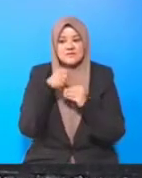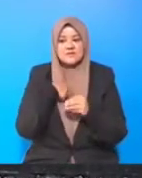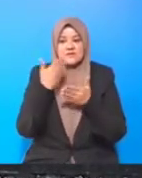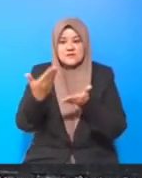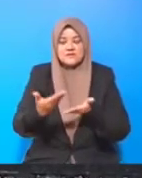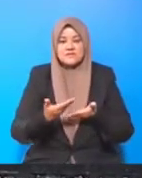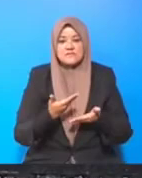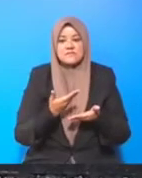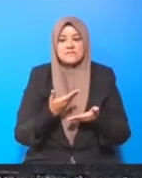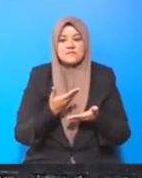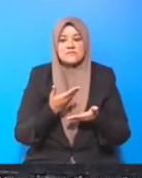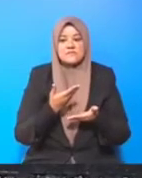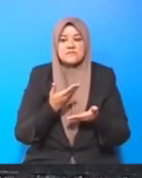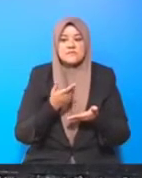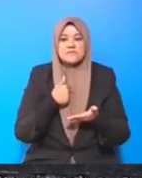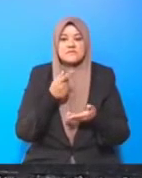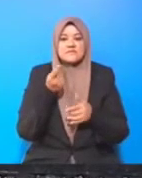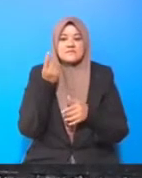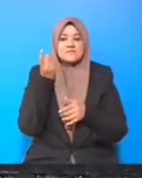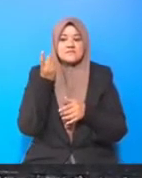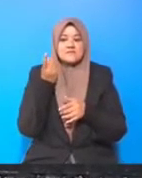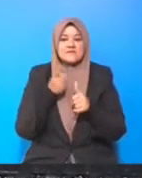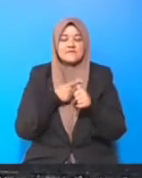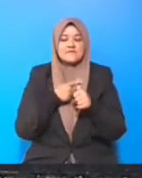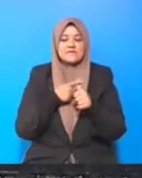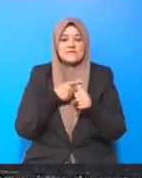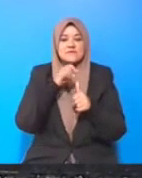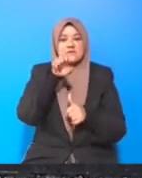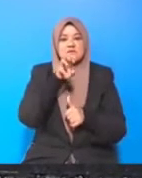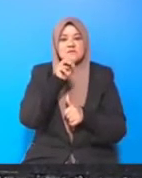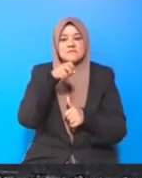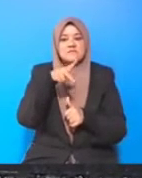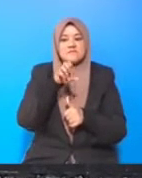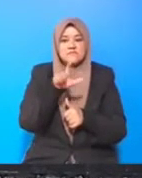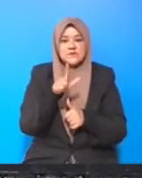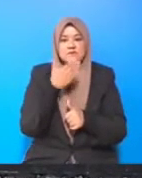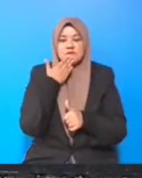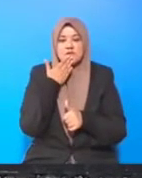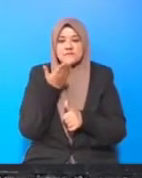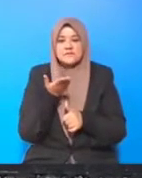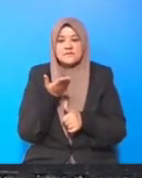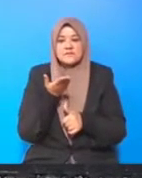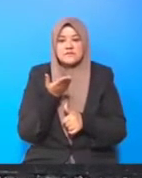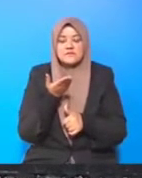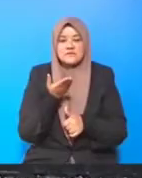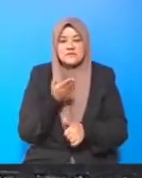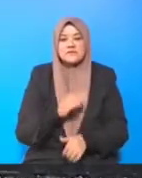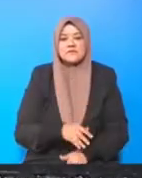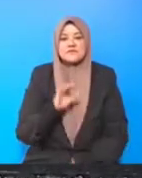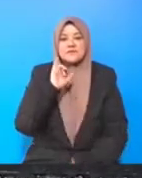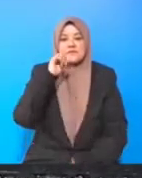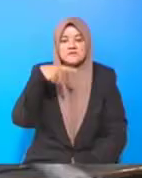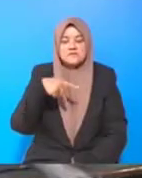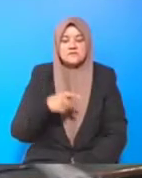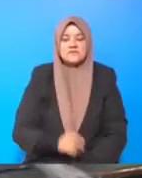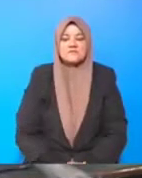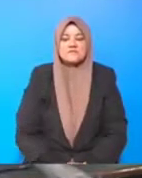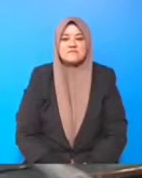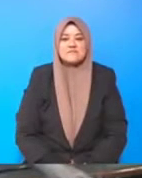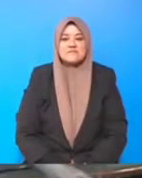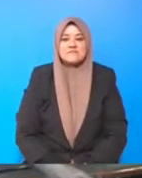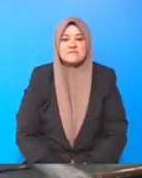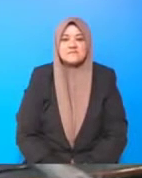kedua saya jemput ya ya minta dulu yang bromad jempol Makasih dah tuh Spike